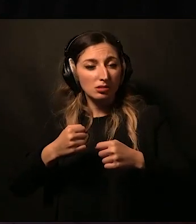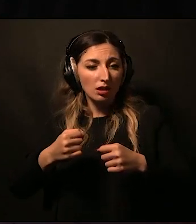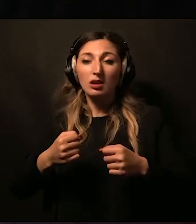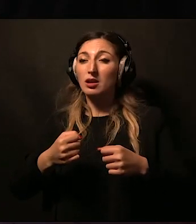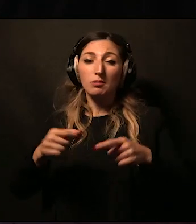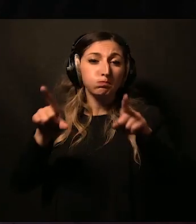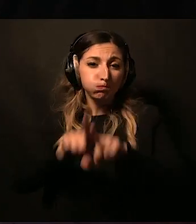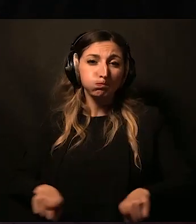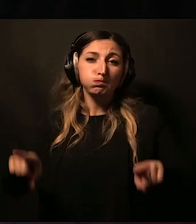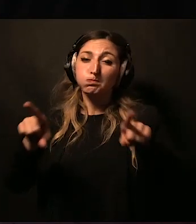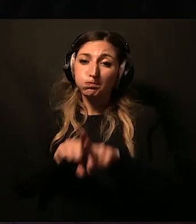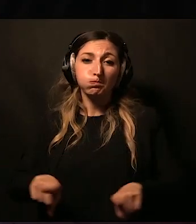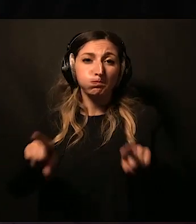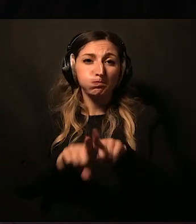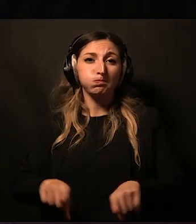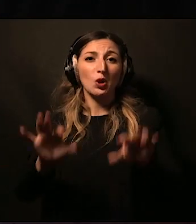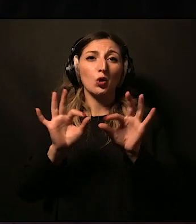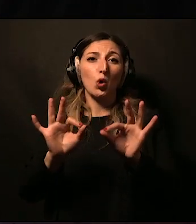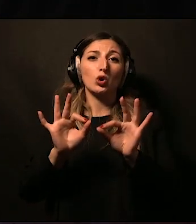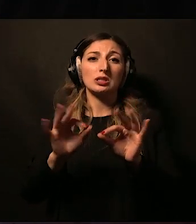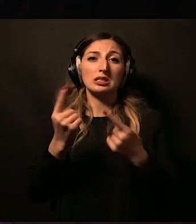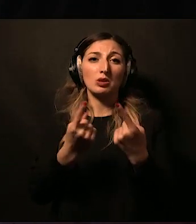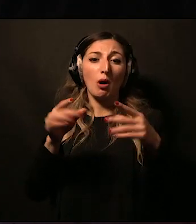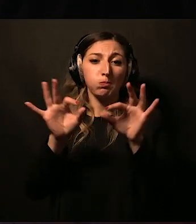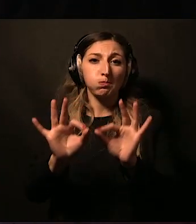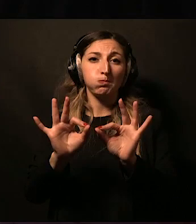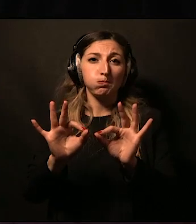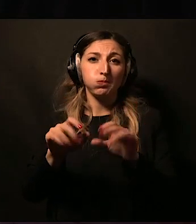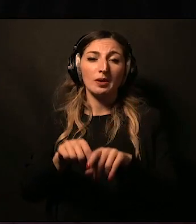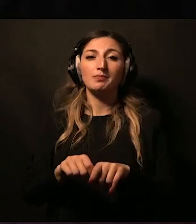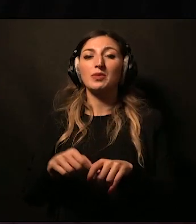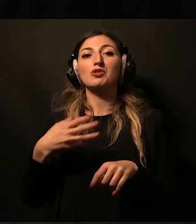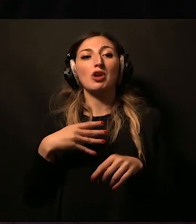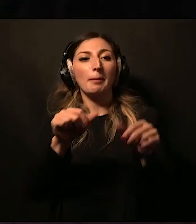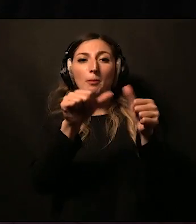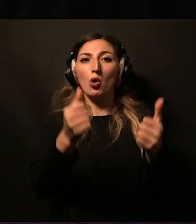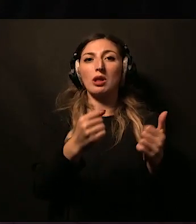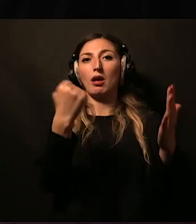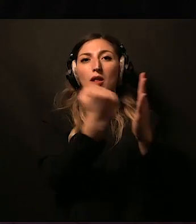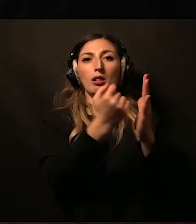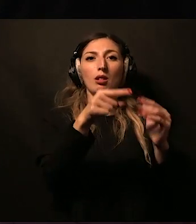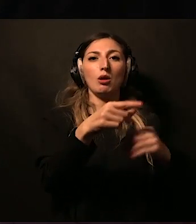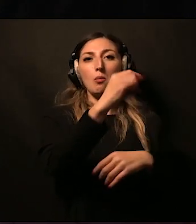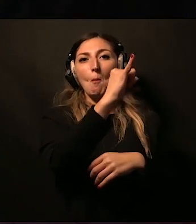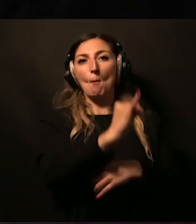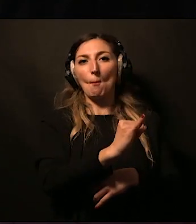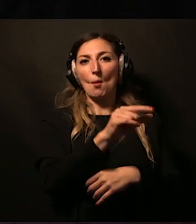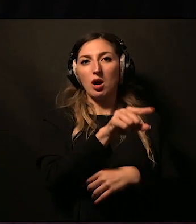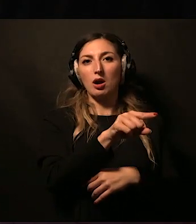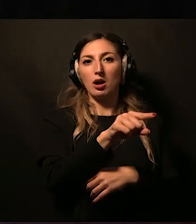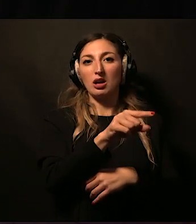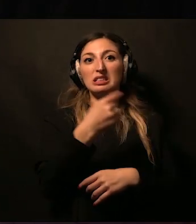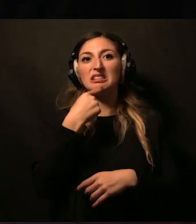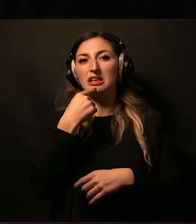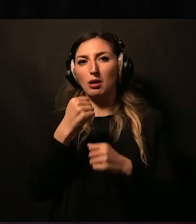seconda di quanto la forma del corpo si allontana dal modello di magrezza perdono progressivamente